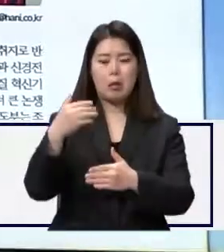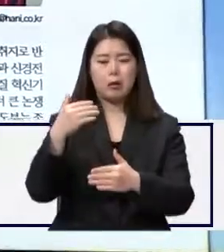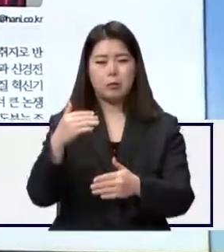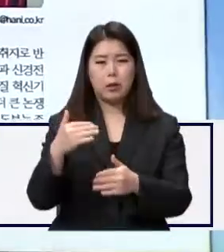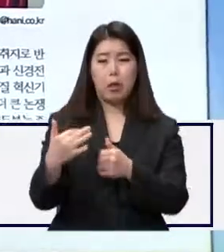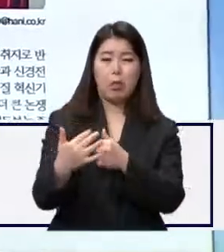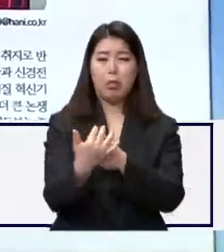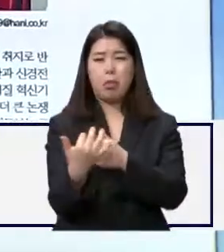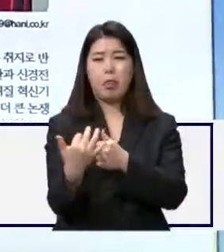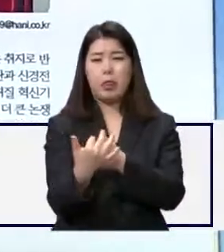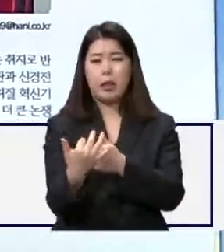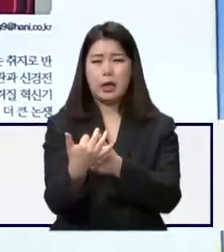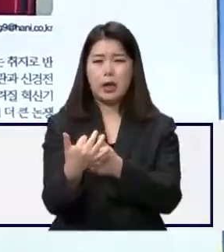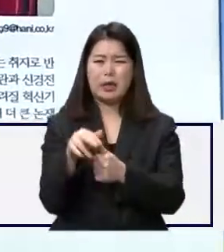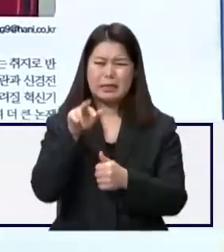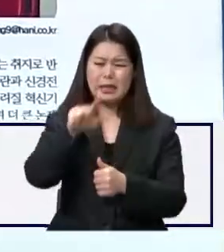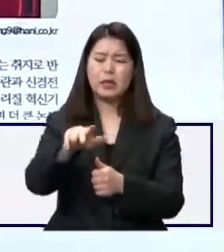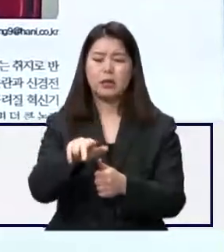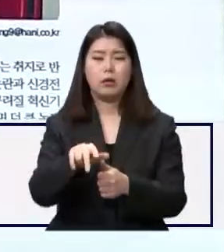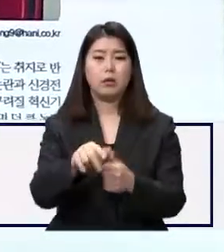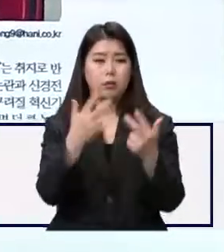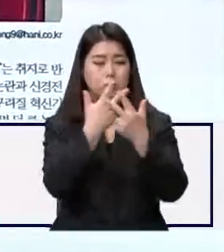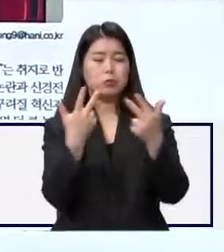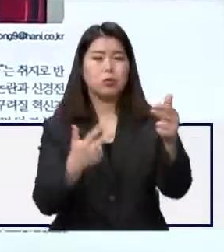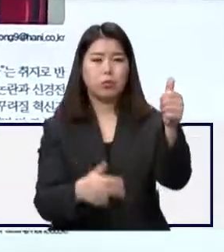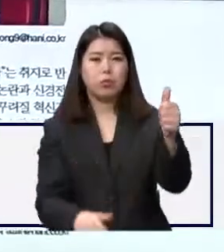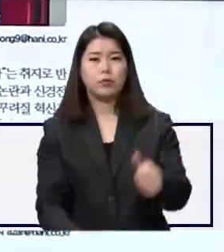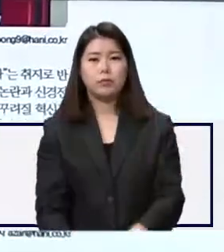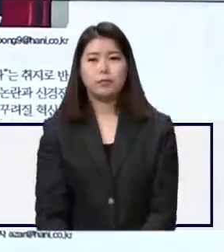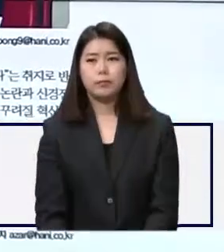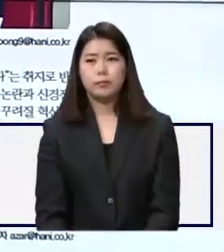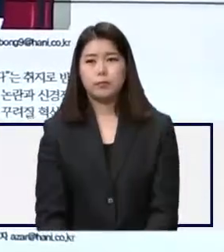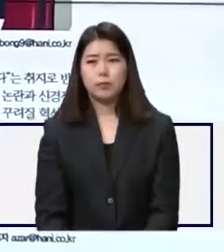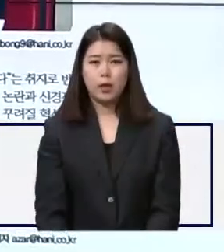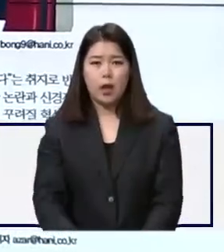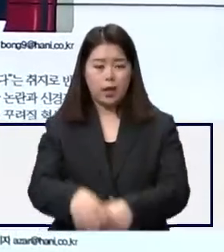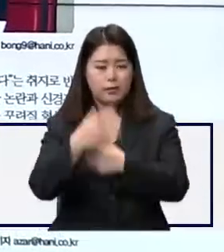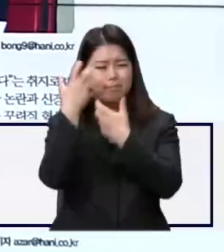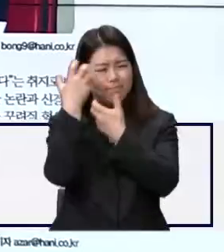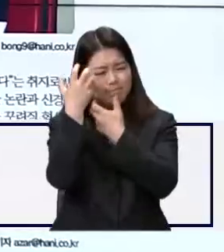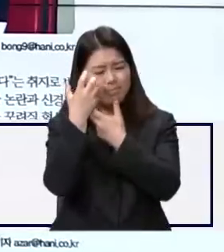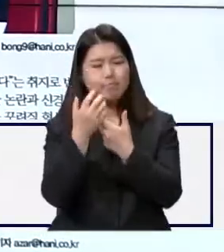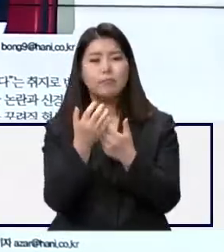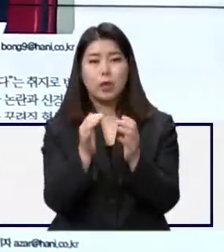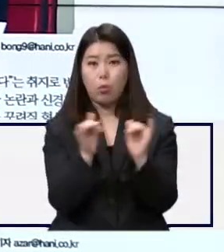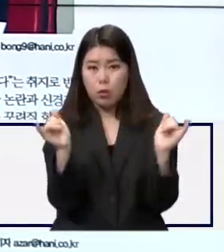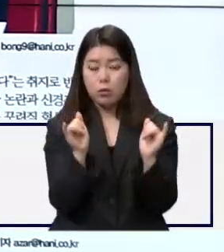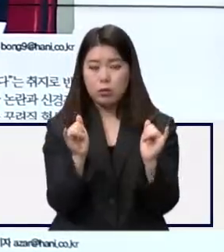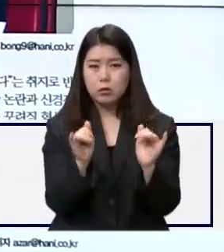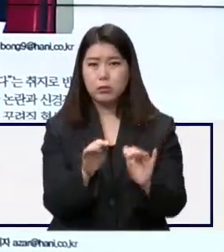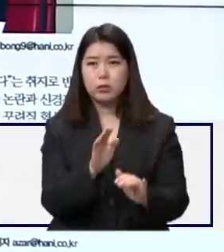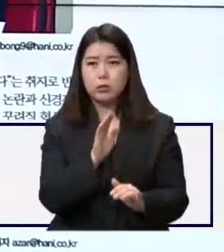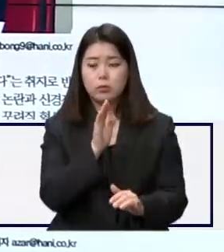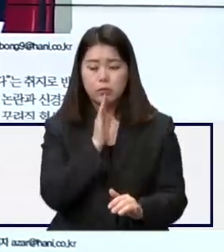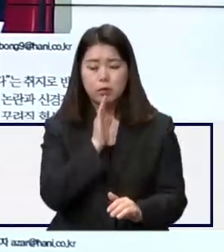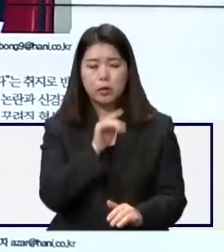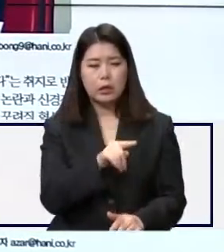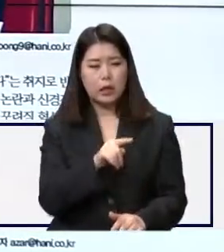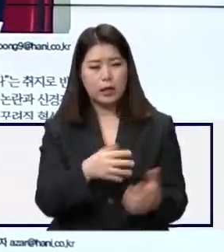한겨레 기사입니다네 강성 당원 강성 지지층